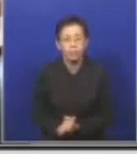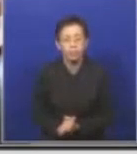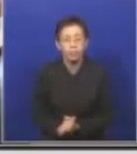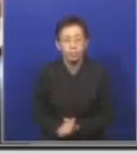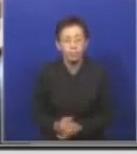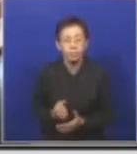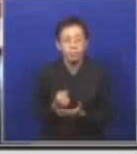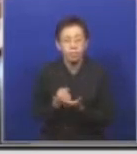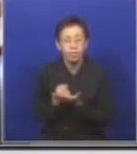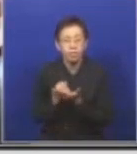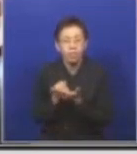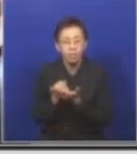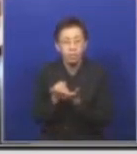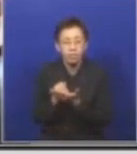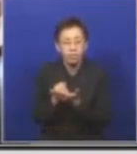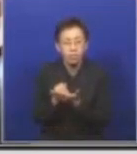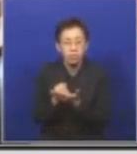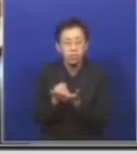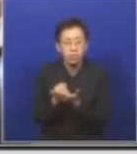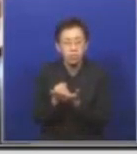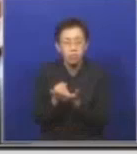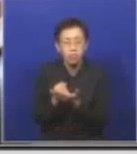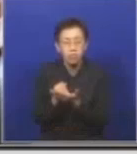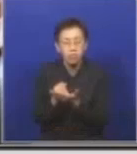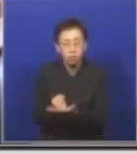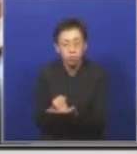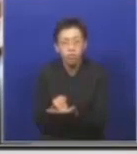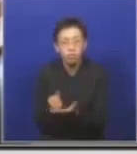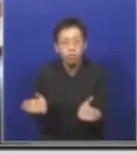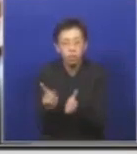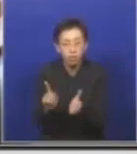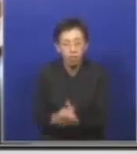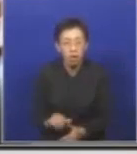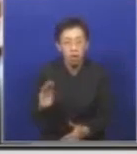ขอให้กับThe Big B vellเปอร์บริษัทยักษ์ใหญ่นายทุนตัวเป้งทั้งนั้น